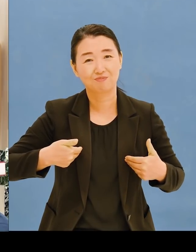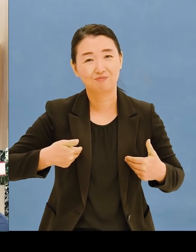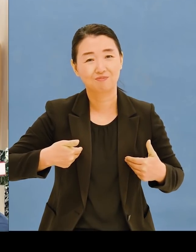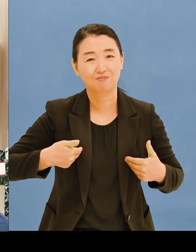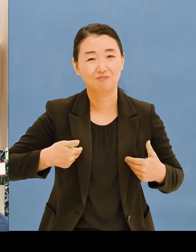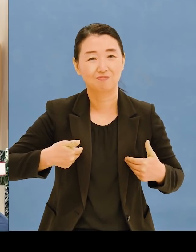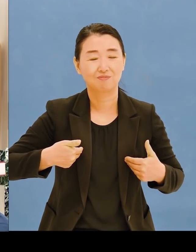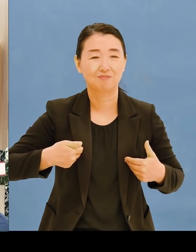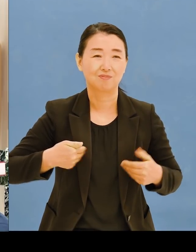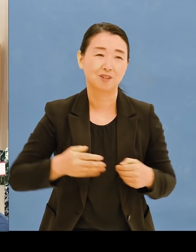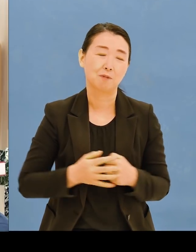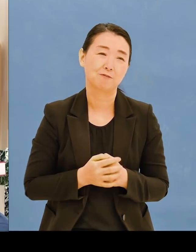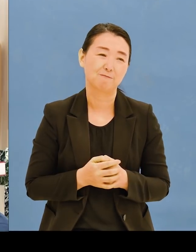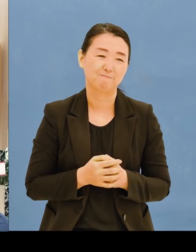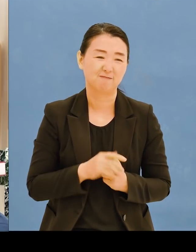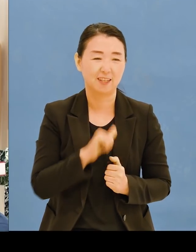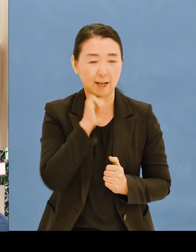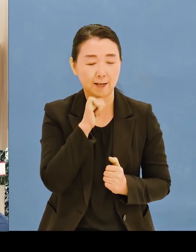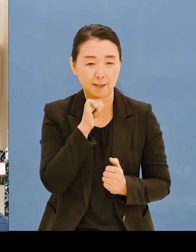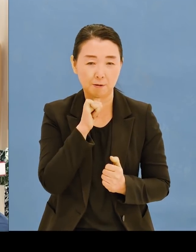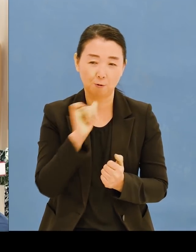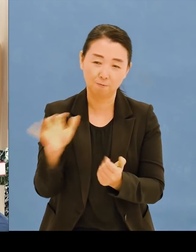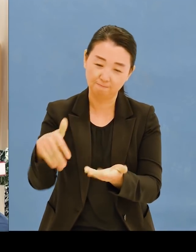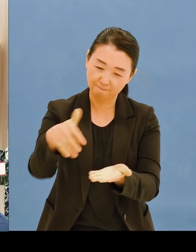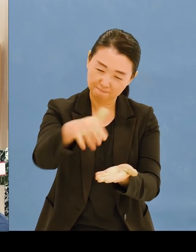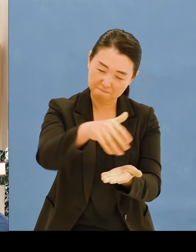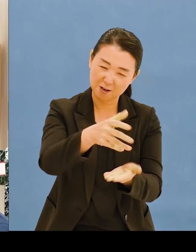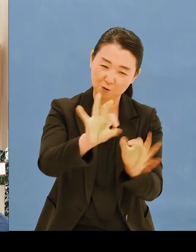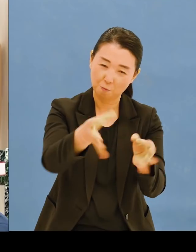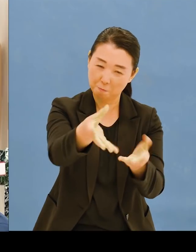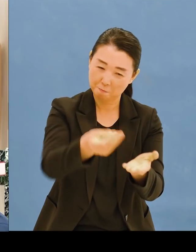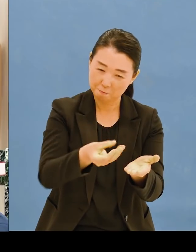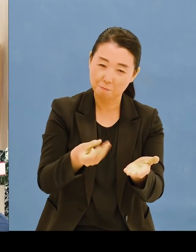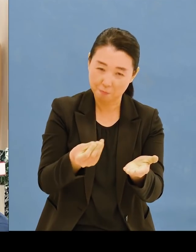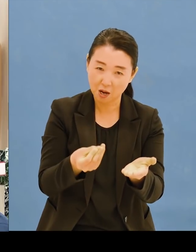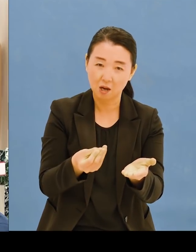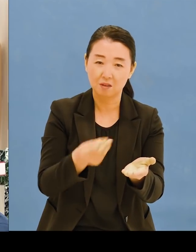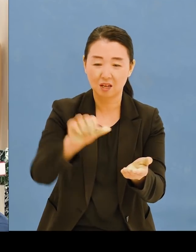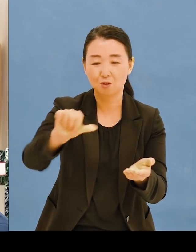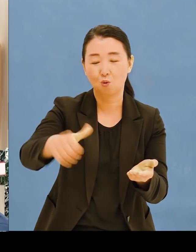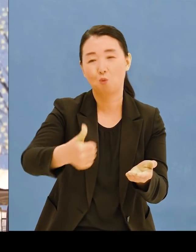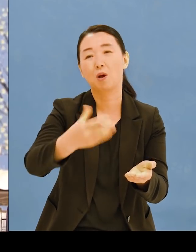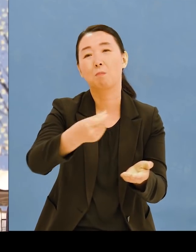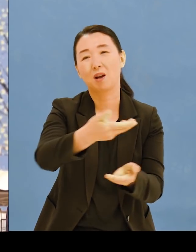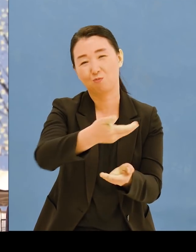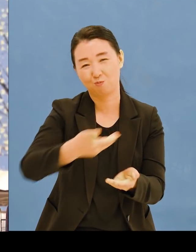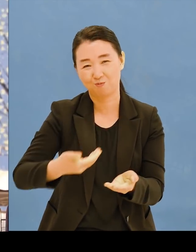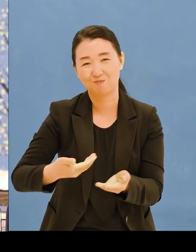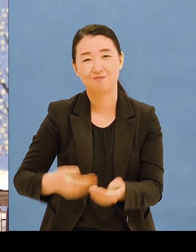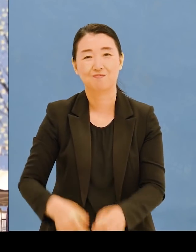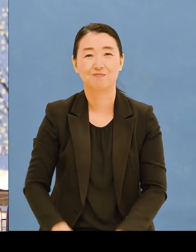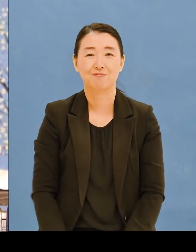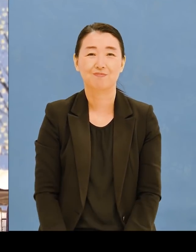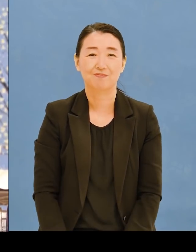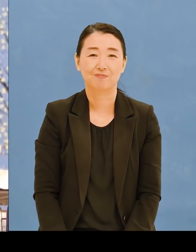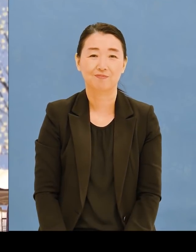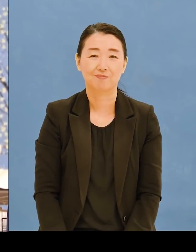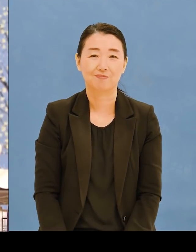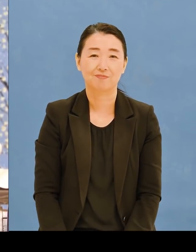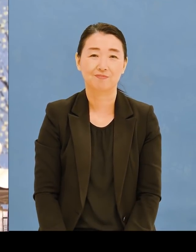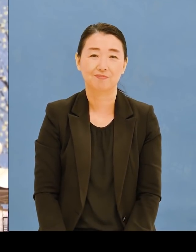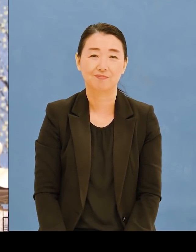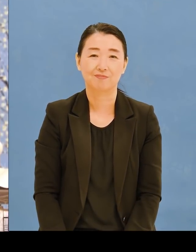그래서 없는 그 형편을 어떻게 이렇게 융통을 해가지고 대출을 받으셔서 저한테 한 500만 원 정도를 그때 쥐어주신 것 같아요.